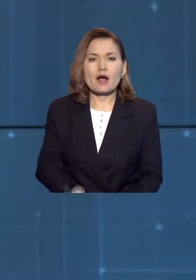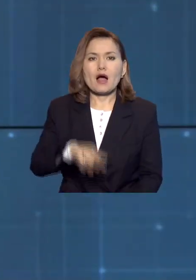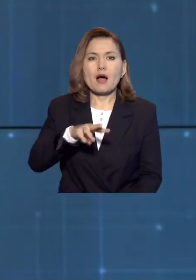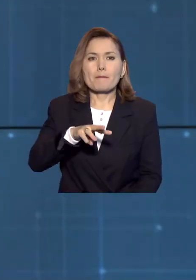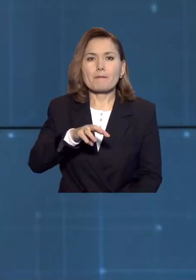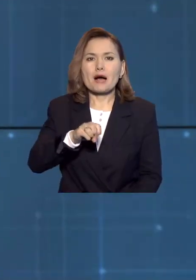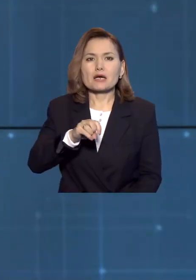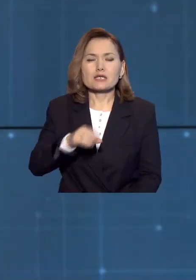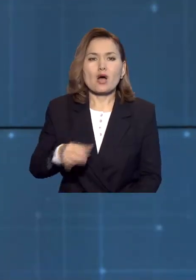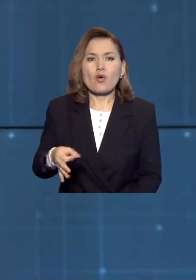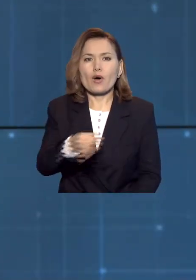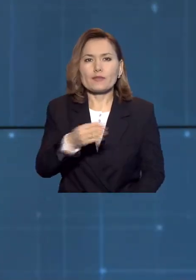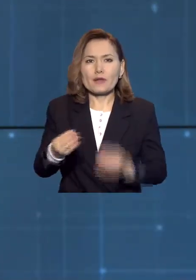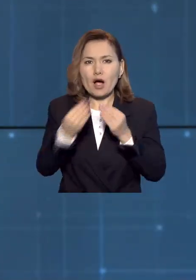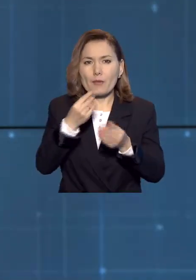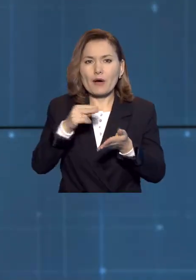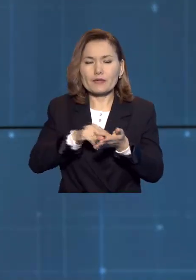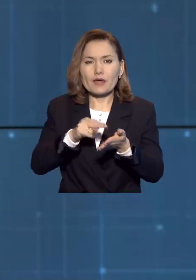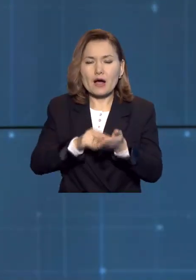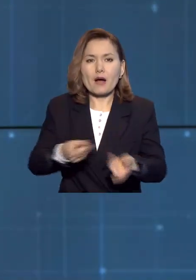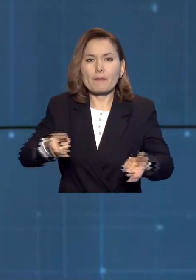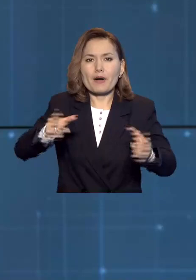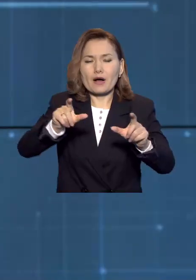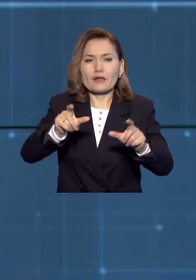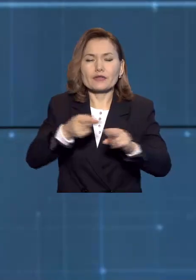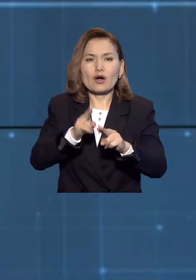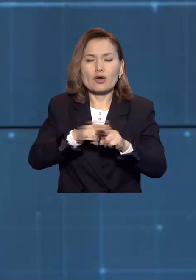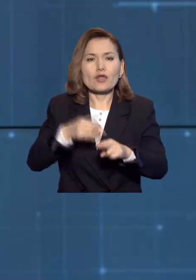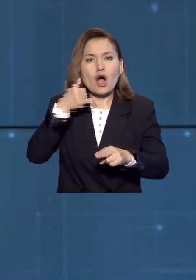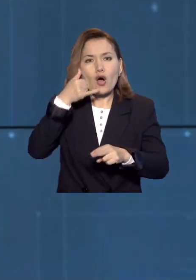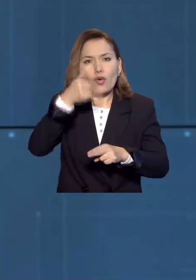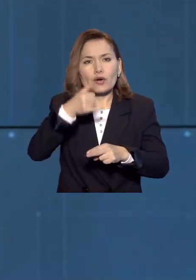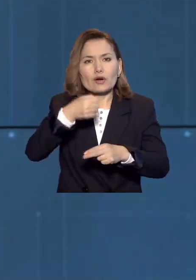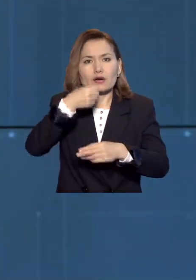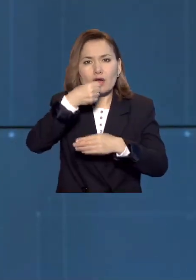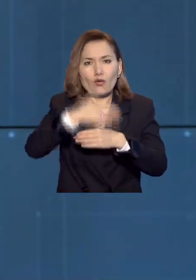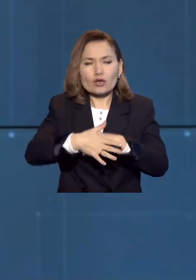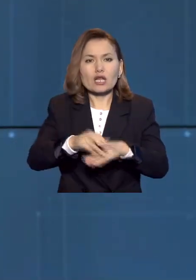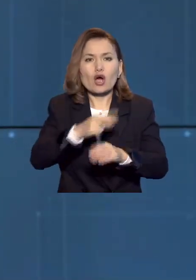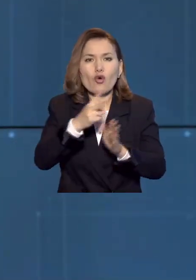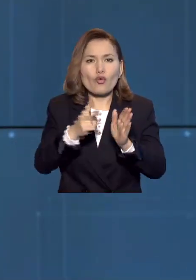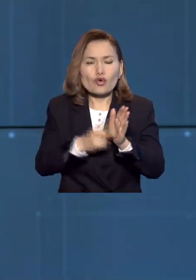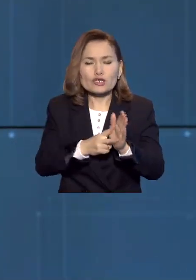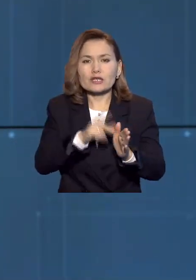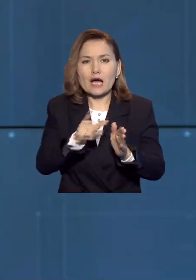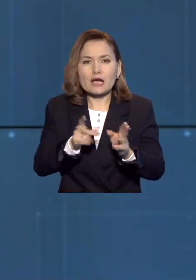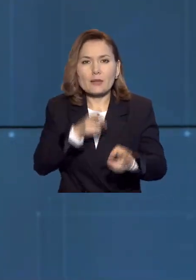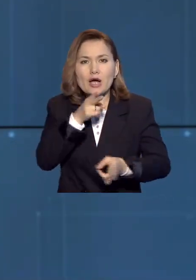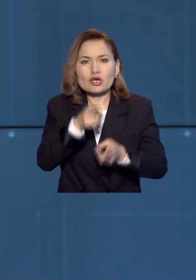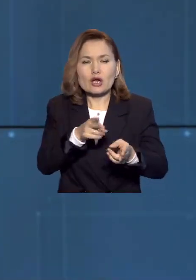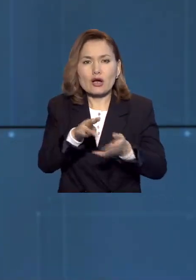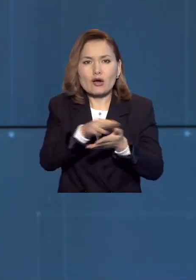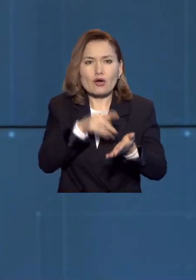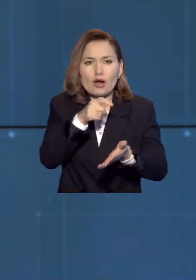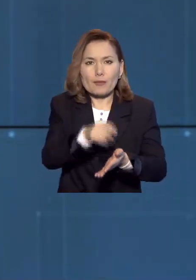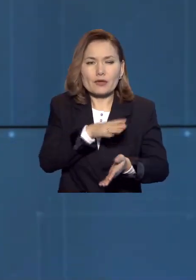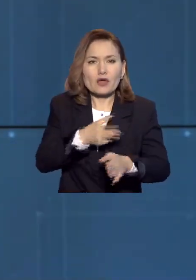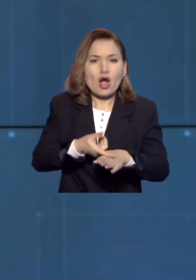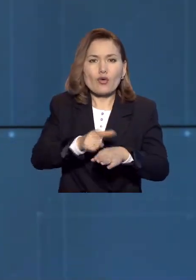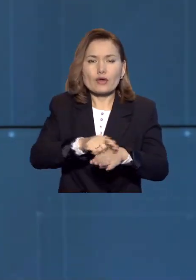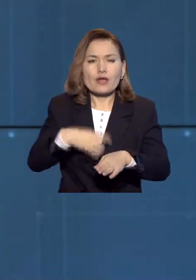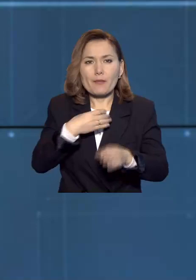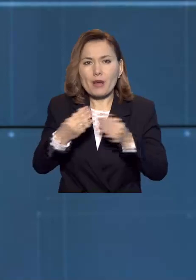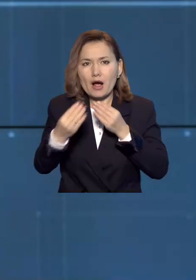Маңғыстау облысында азық-түлік бағасының қымбаттағаны туралы қол орталыққа 17 шағым түскен. Өңірде қазір 54 мониторинг тобы әлеуметтік маңызы